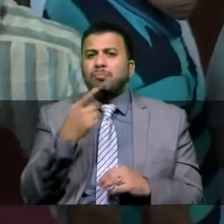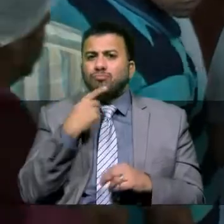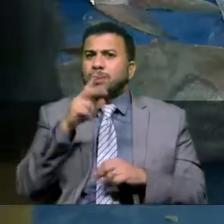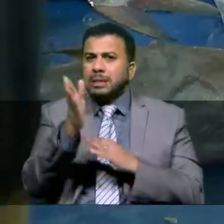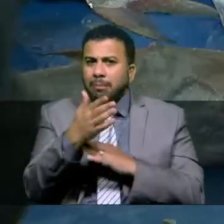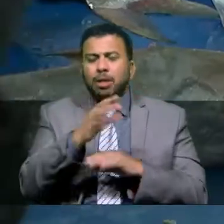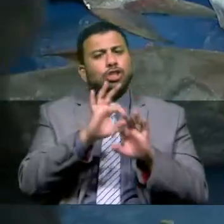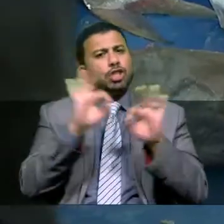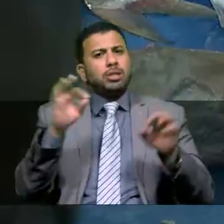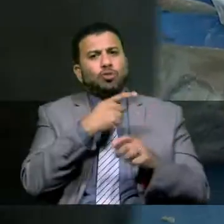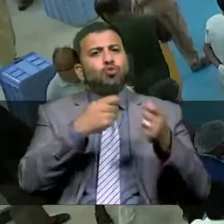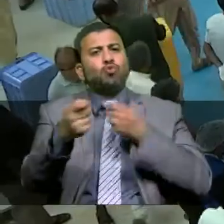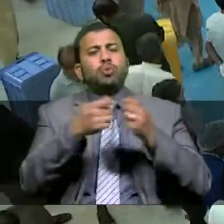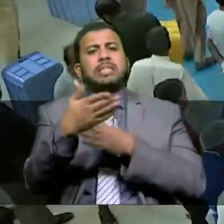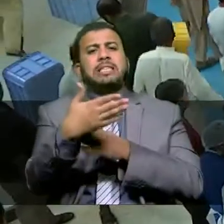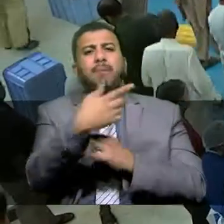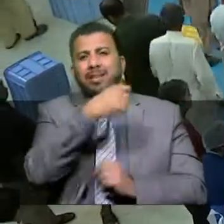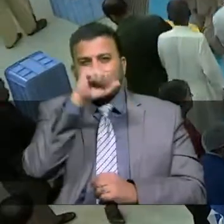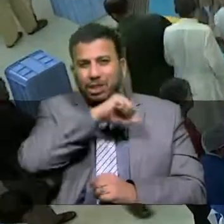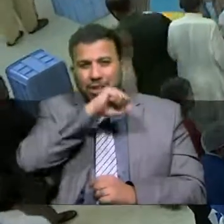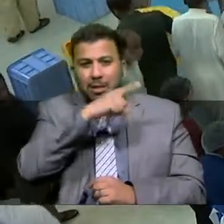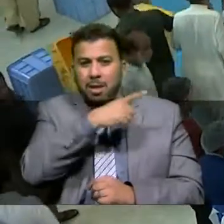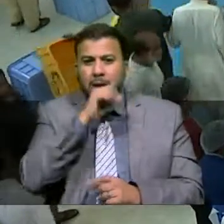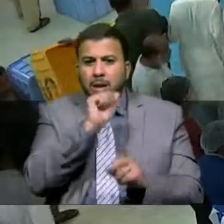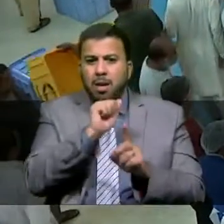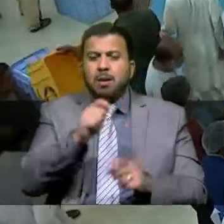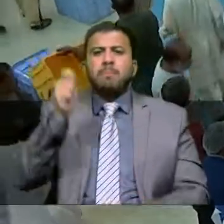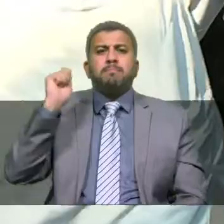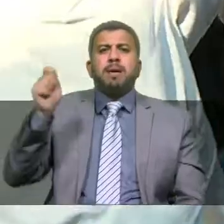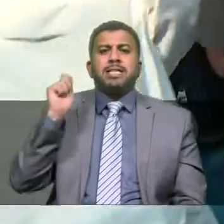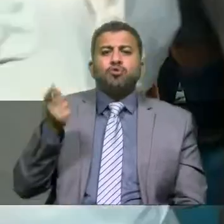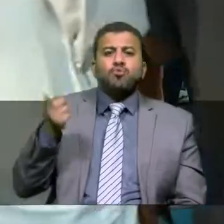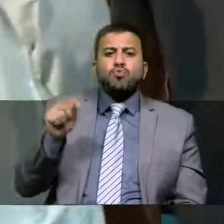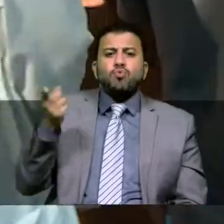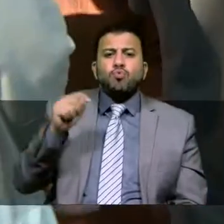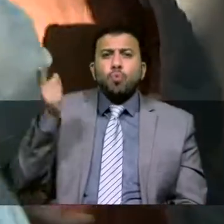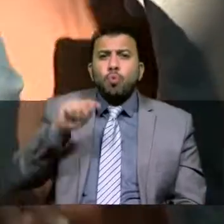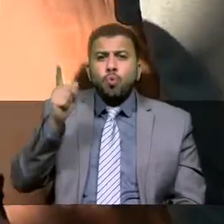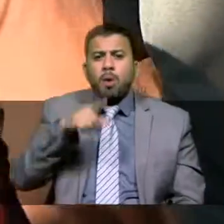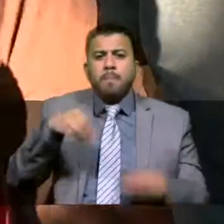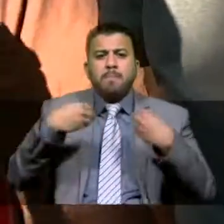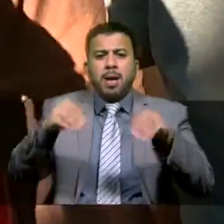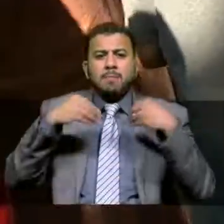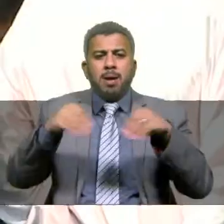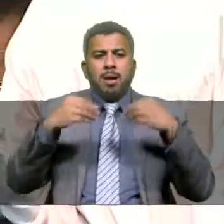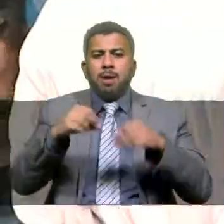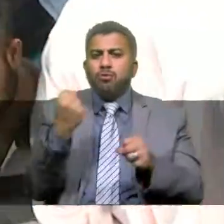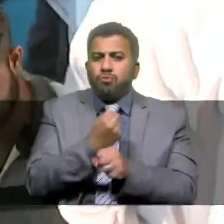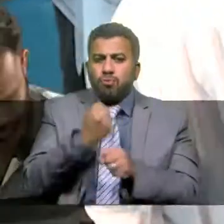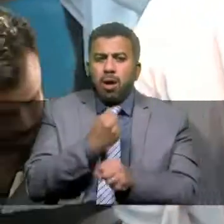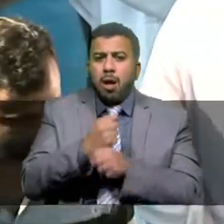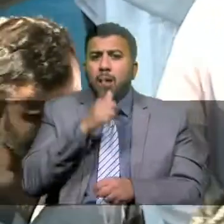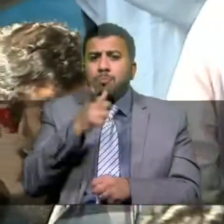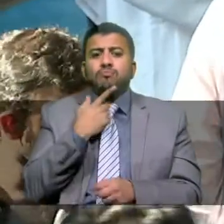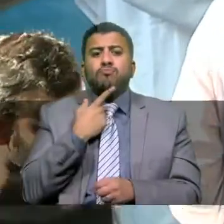المستهلكين، وعلى رأسها الأسماك التي خصص لها مزاد يومي، وذلك بفضل جهود الصيادين الذين يعملون